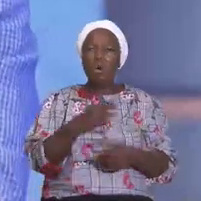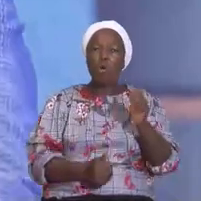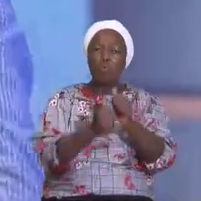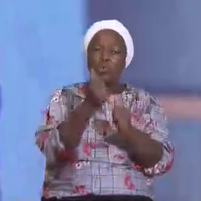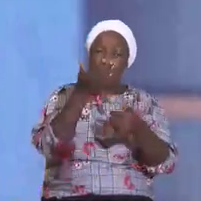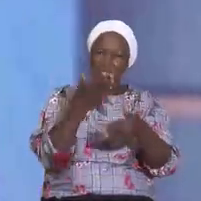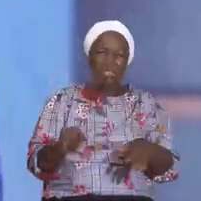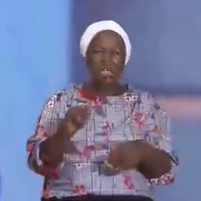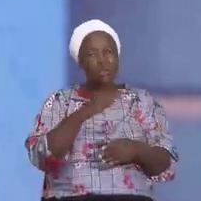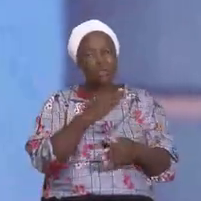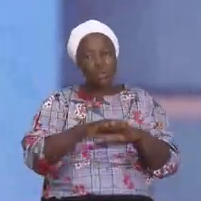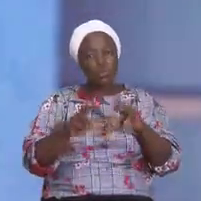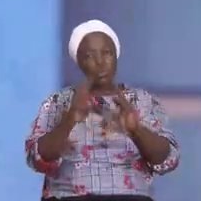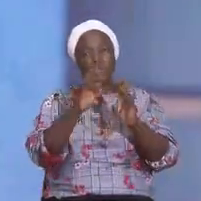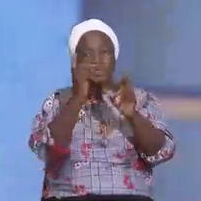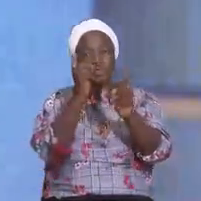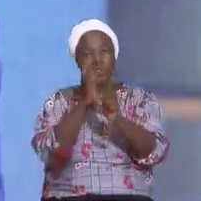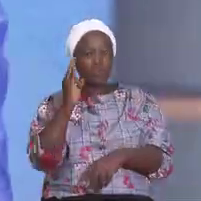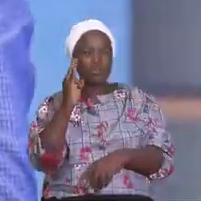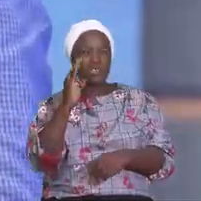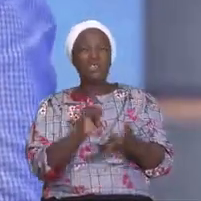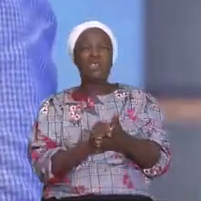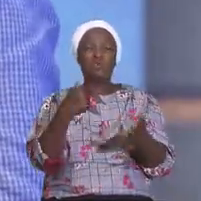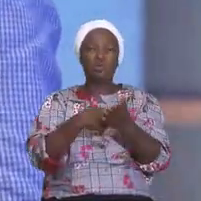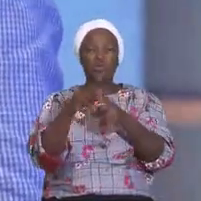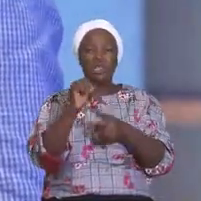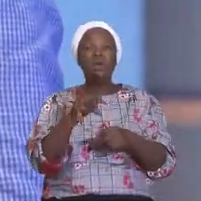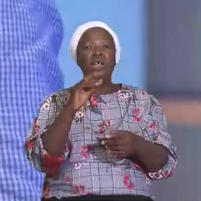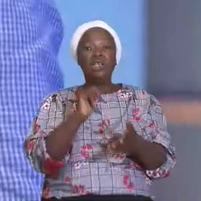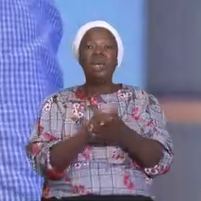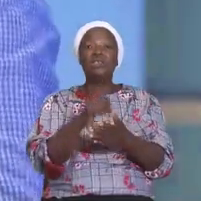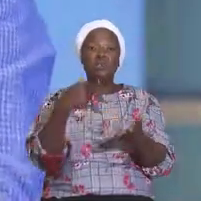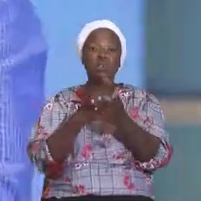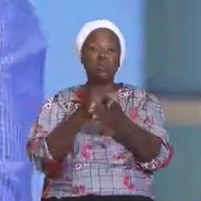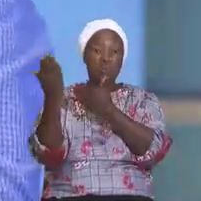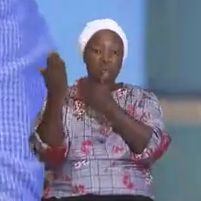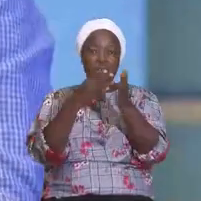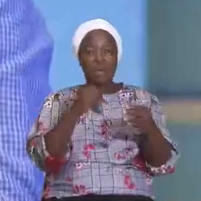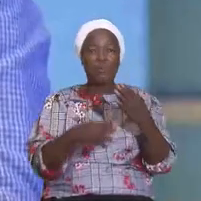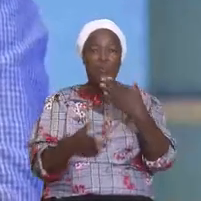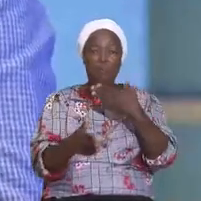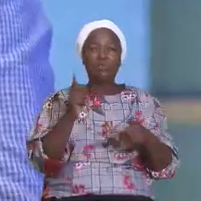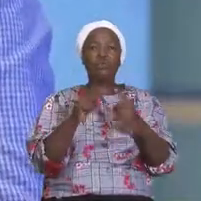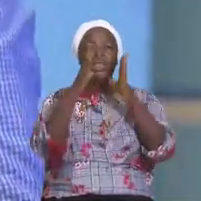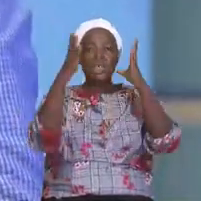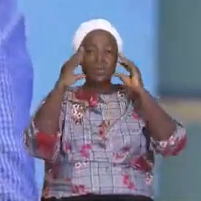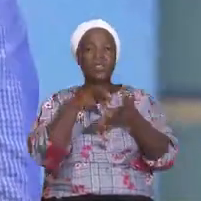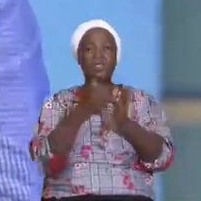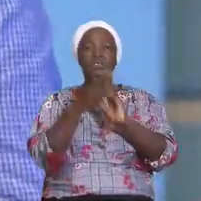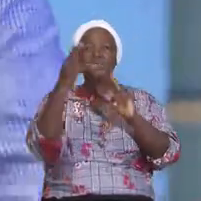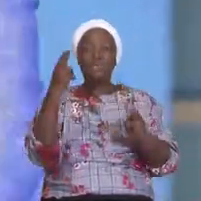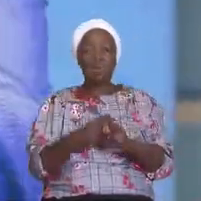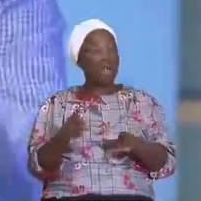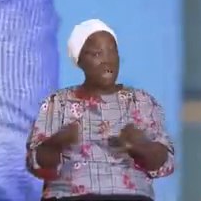malades au point de la mort. Donnez-leur la bonne nouvelle. La bonne nouvelle leur ramènera à